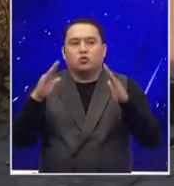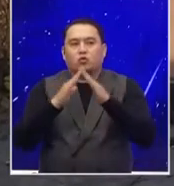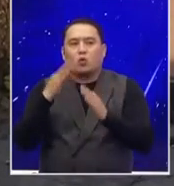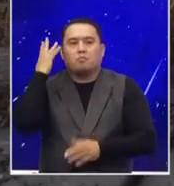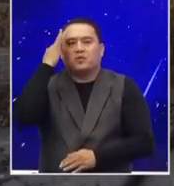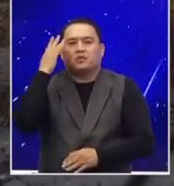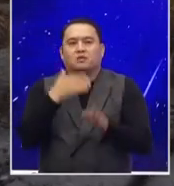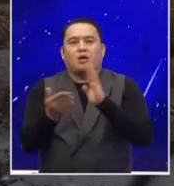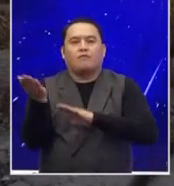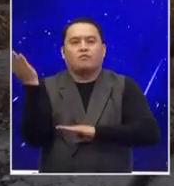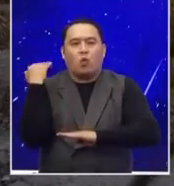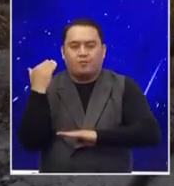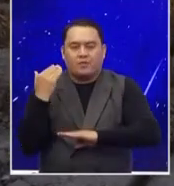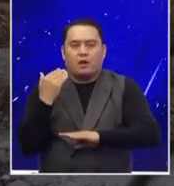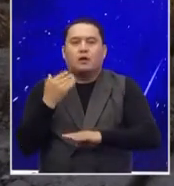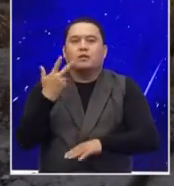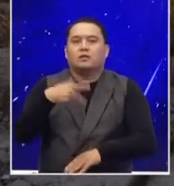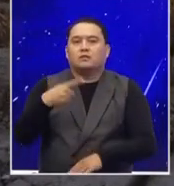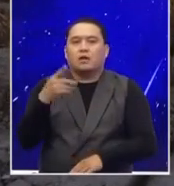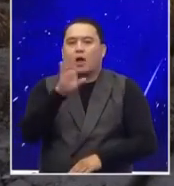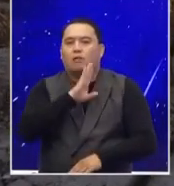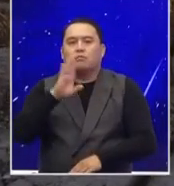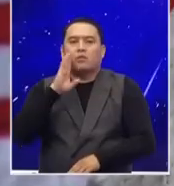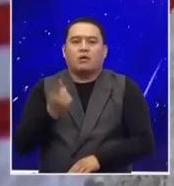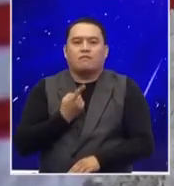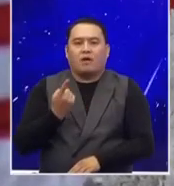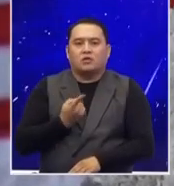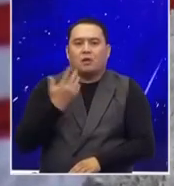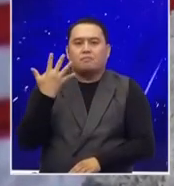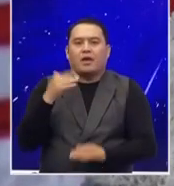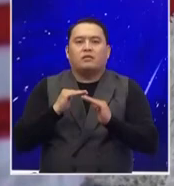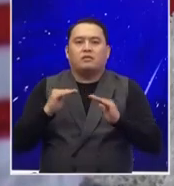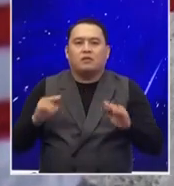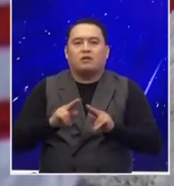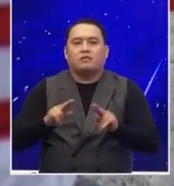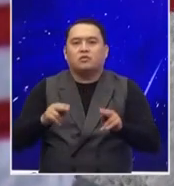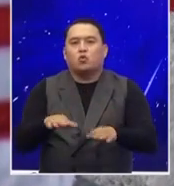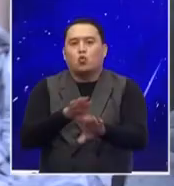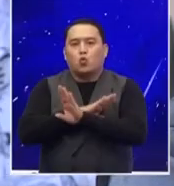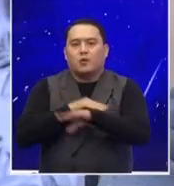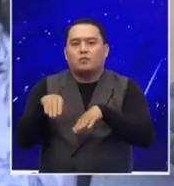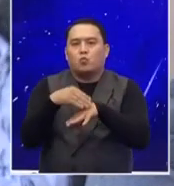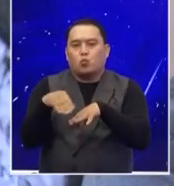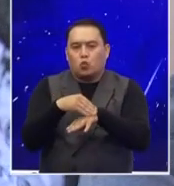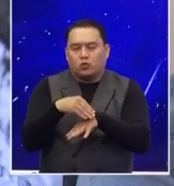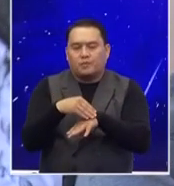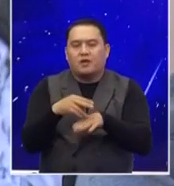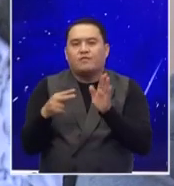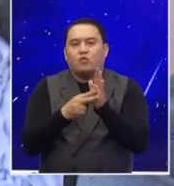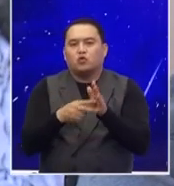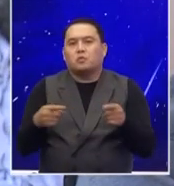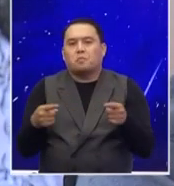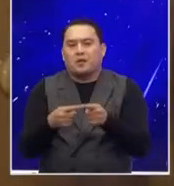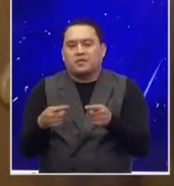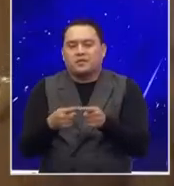Асем Урузбаева мечтала давно. 31-летняя мать-одиночка воспитывает 5 детей. После смерти мужа она около 8 месяцев скиталась по